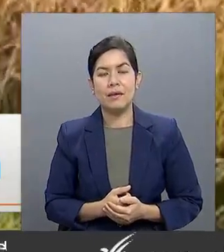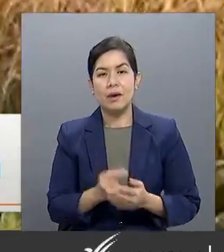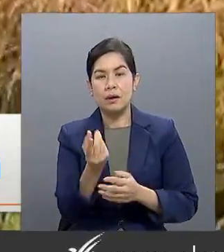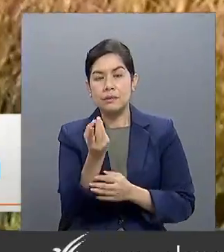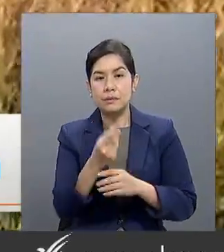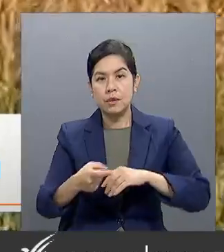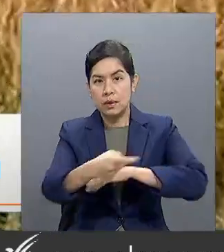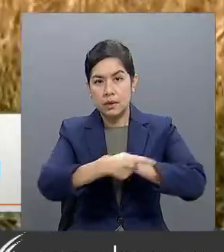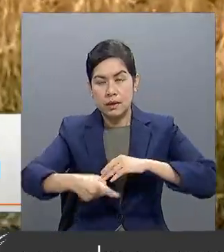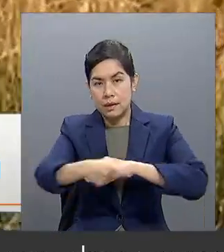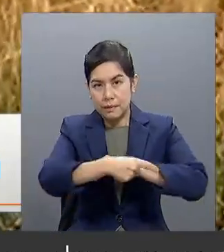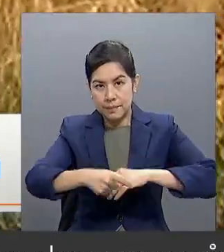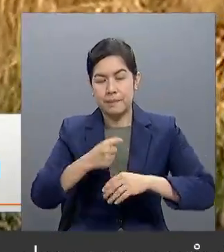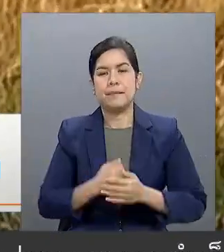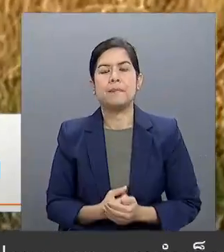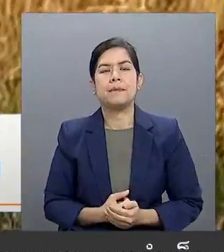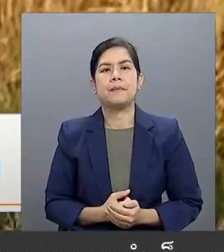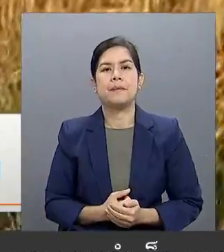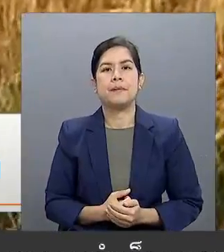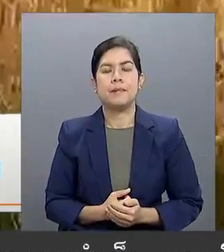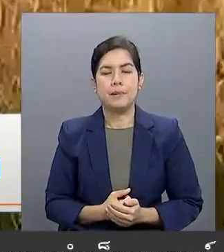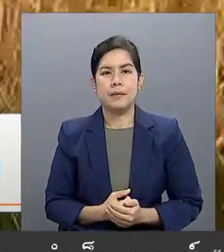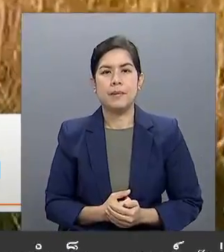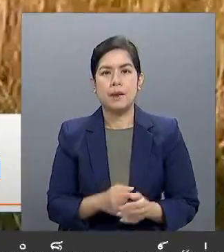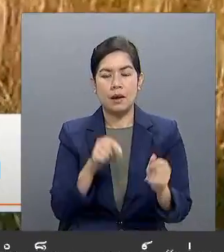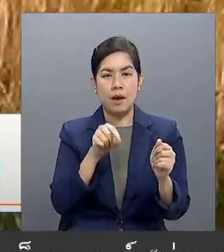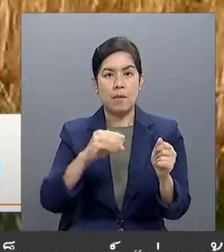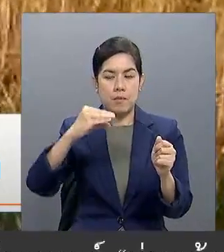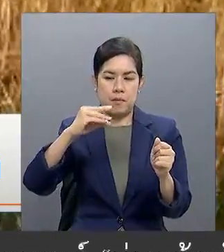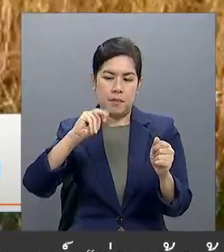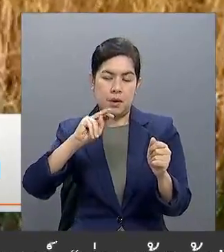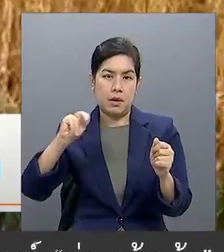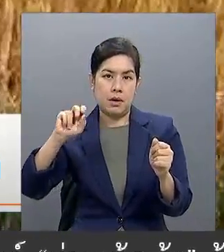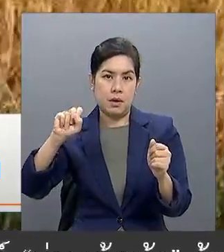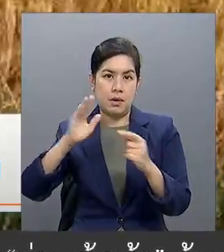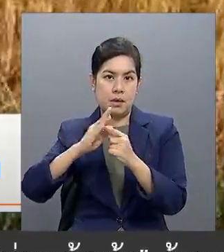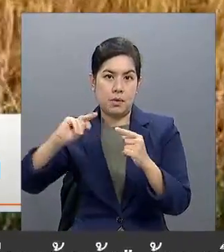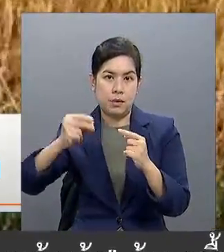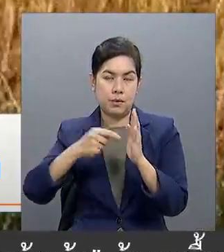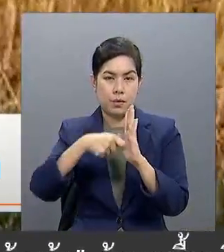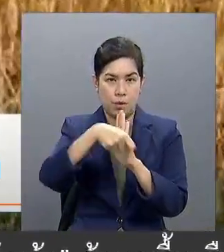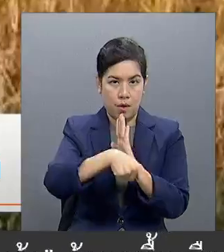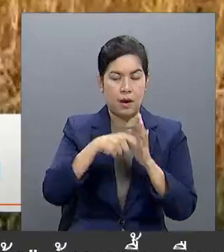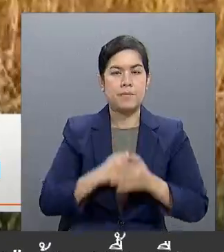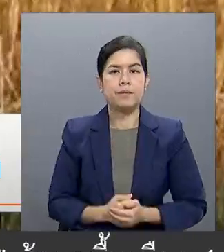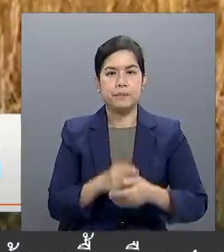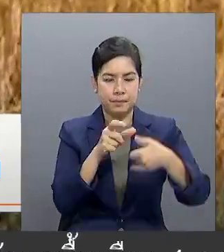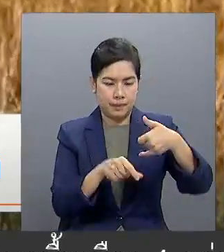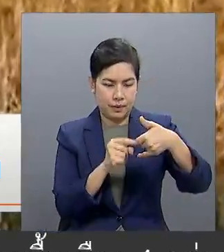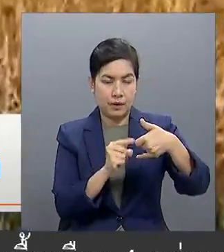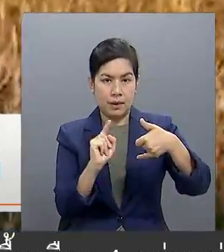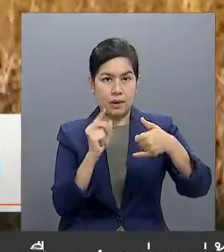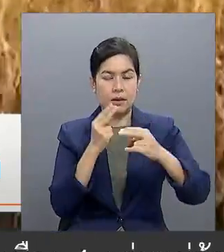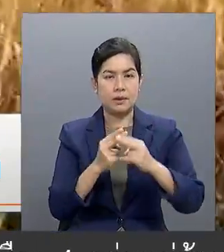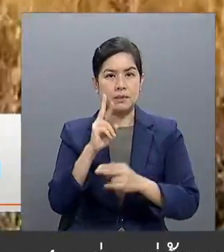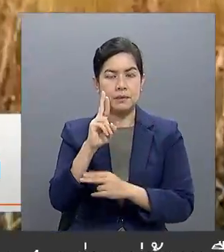านพลจรกตำบลมะค่าอำเภอโนนสูงจังหวัดนครราชสีมานะครับคุณรำไพแชมเบอร์เลนนะครับหรือที่ชาว